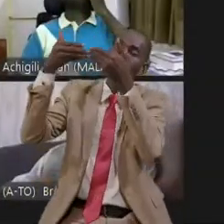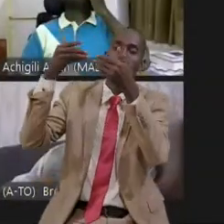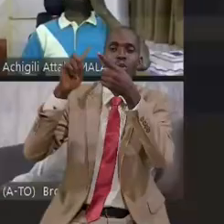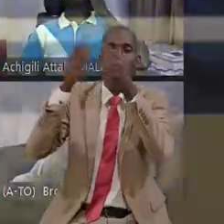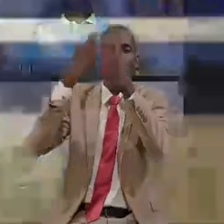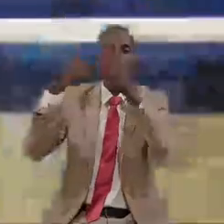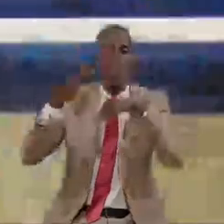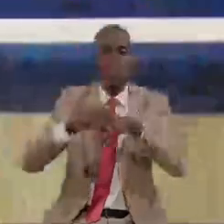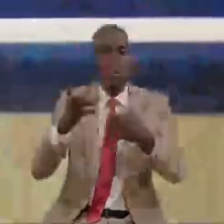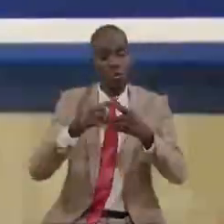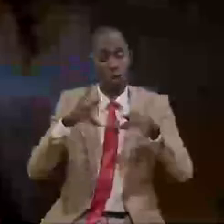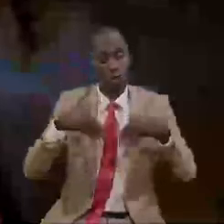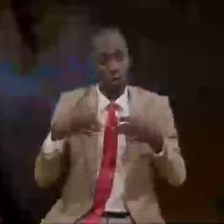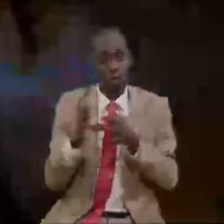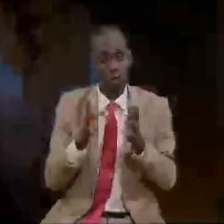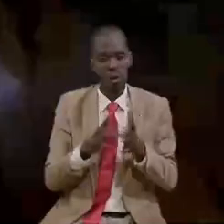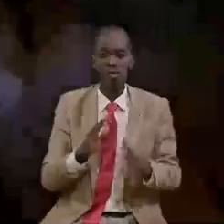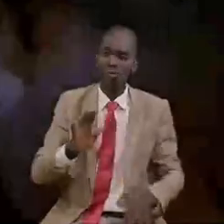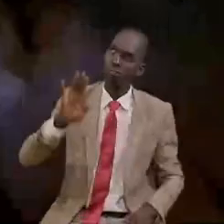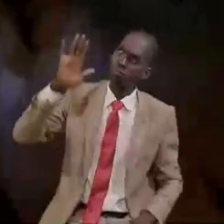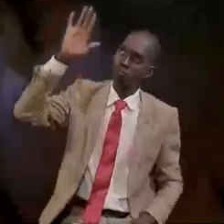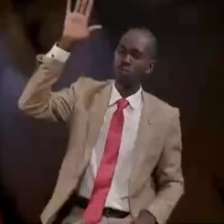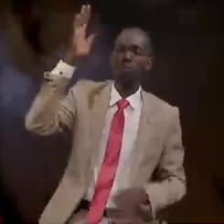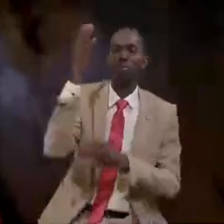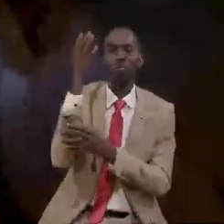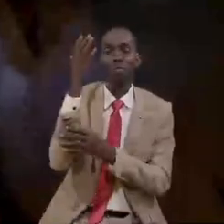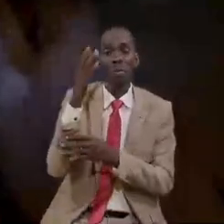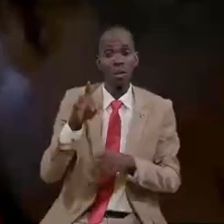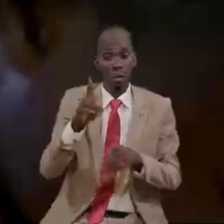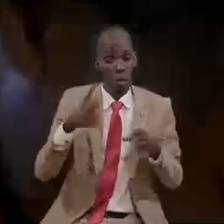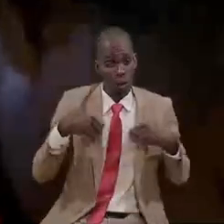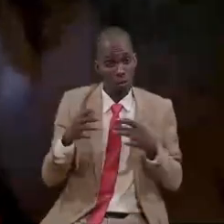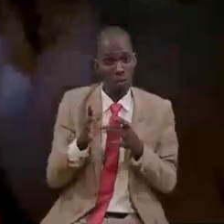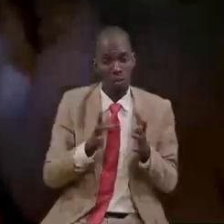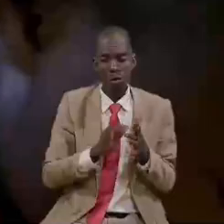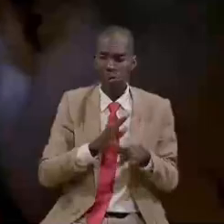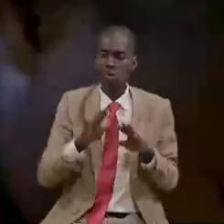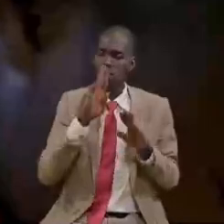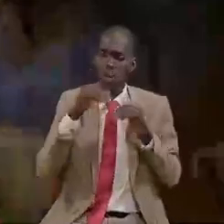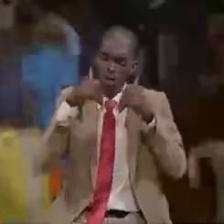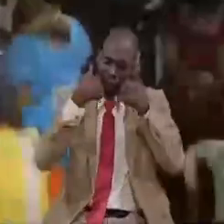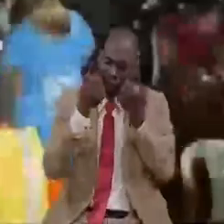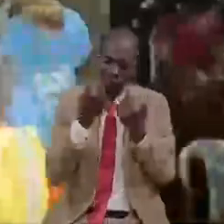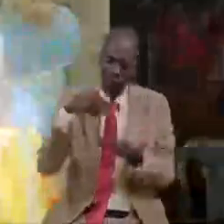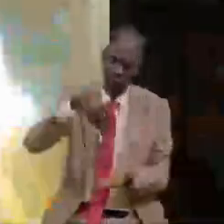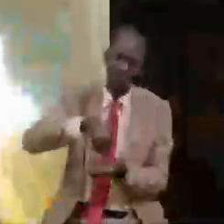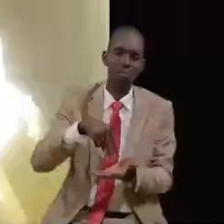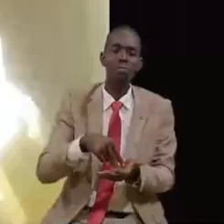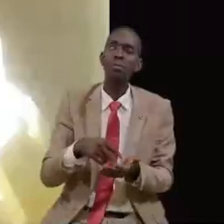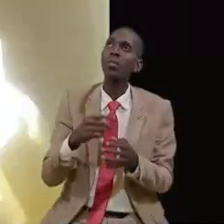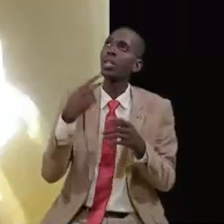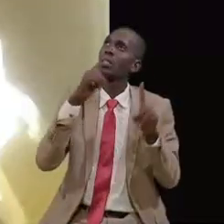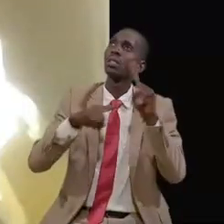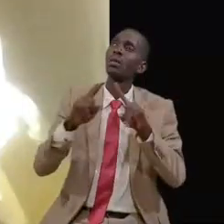la main là. Si vous levez la main là, alors vous allez vous tenir debout disant, Seigneur, je te remercie. Seigneur, je te